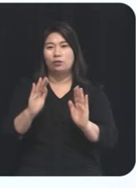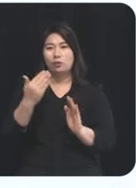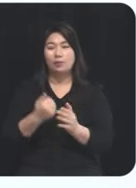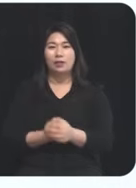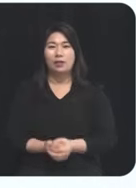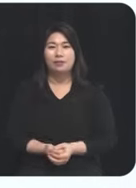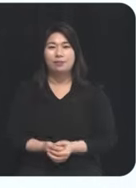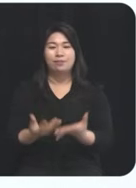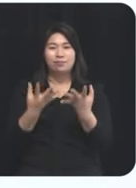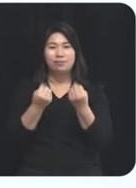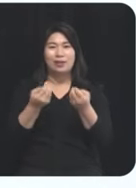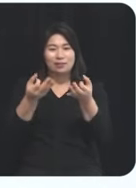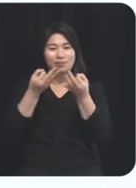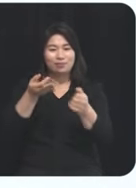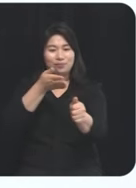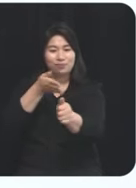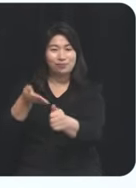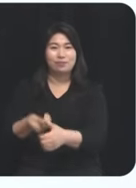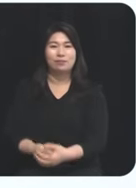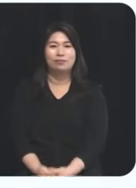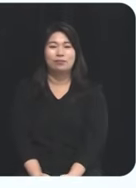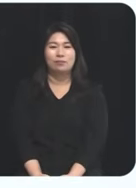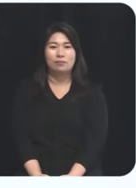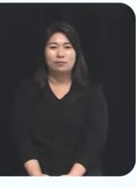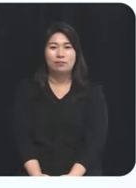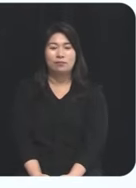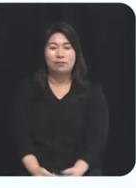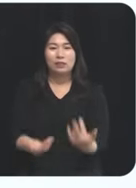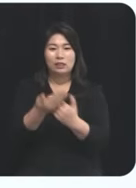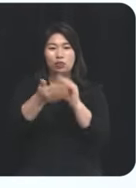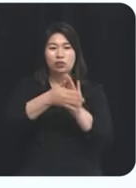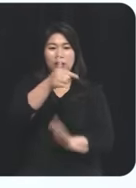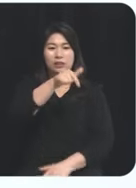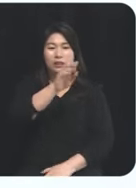역시 많은 관심과 시청을 부탁드리겠습니다.